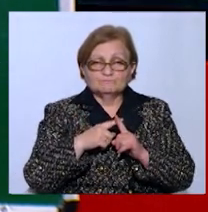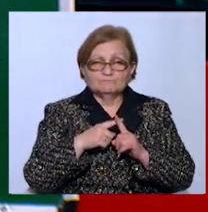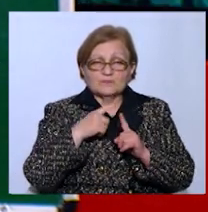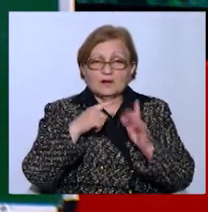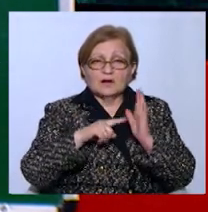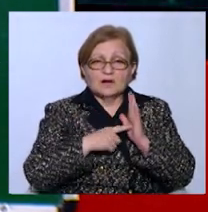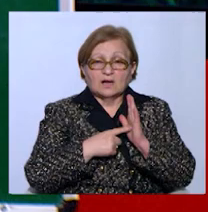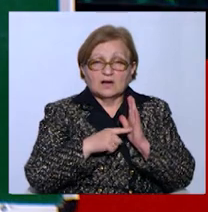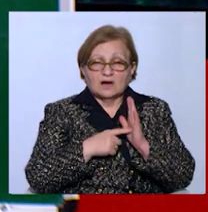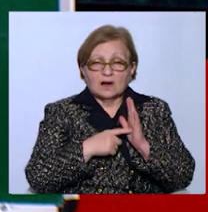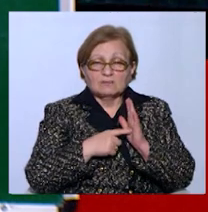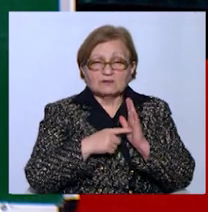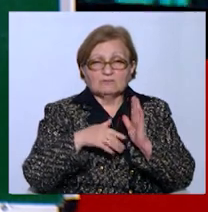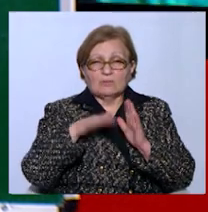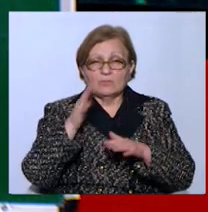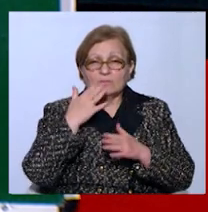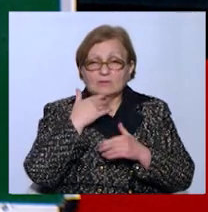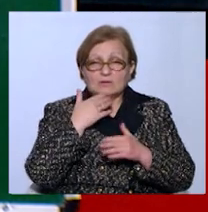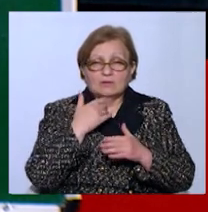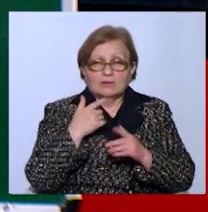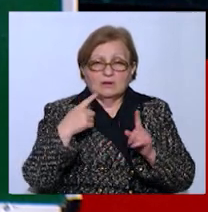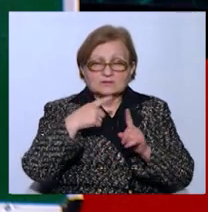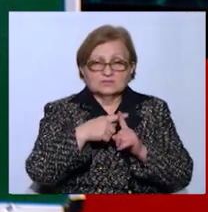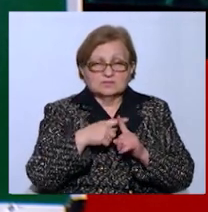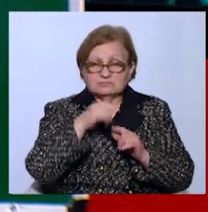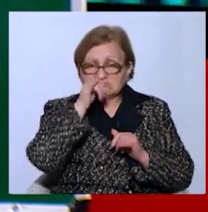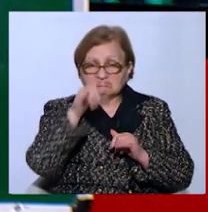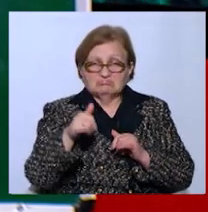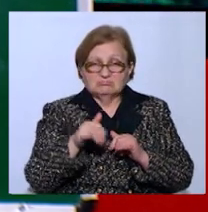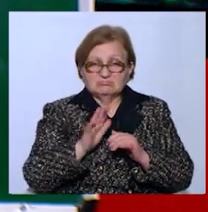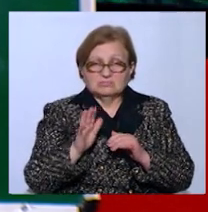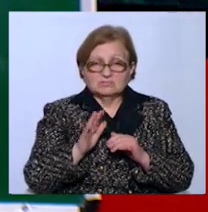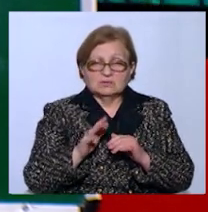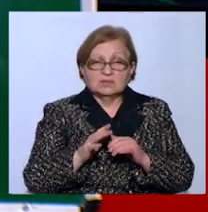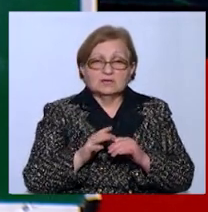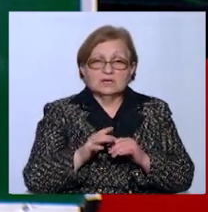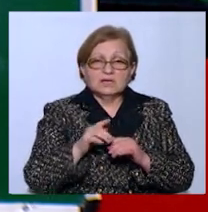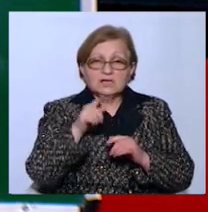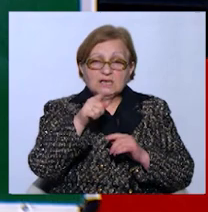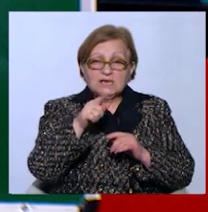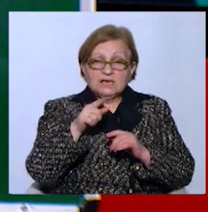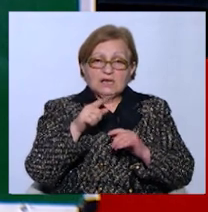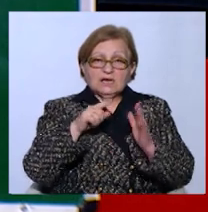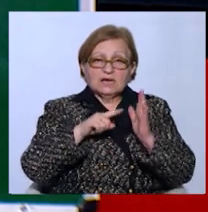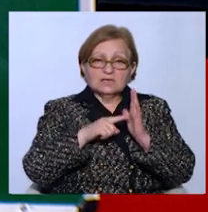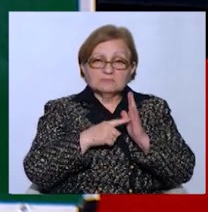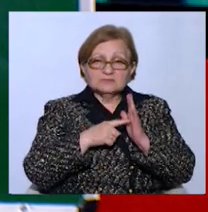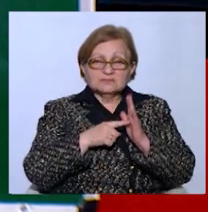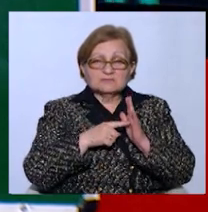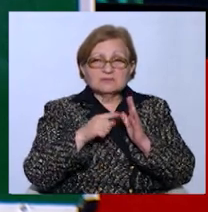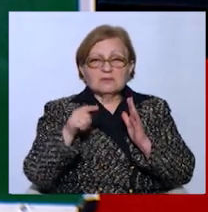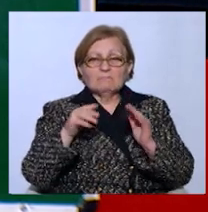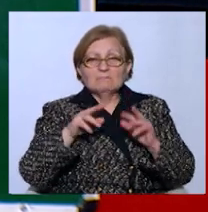ადვილი გამოვიდა ვიდრე წილადების შეკრება. და შეკრება არანაირად არ მოხერხდება. თუ არ გაერთიშლერიანე. და წილადების გამრავლების დროს არ მაინტერესებს მე